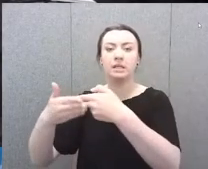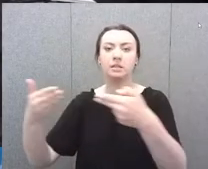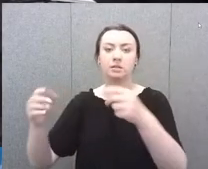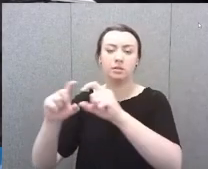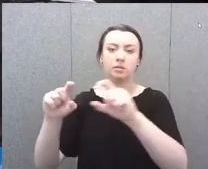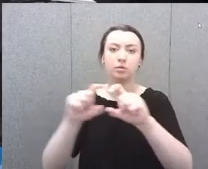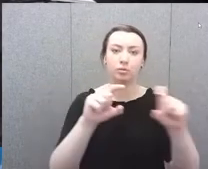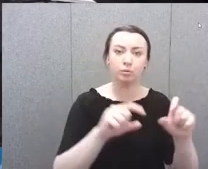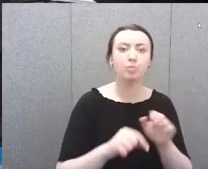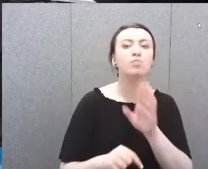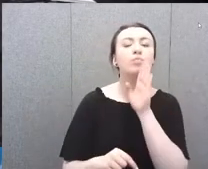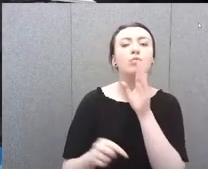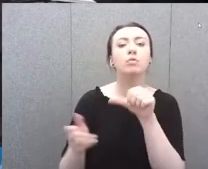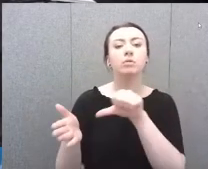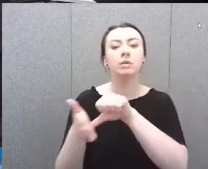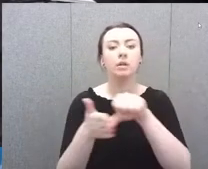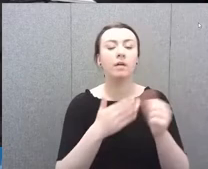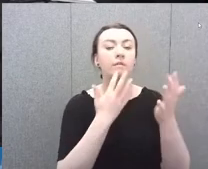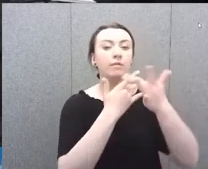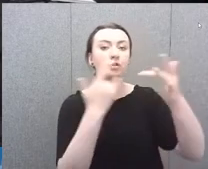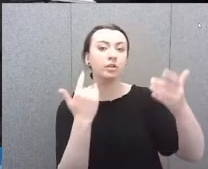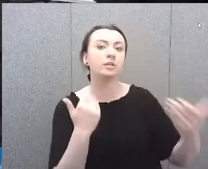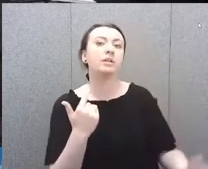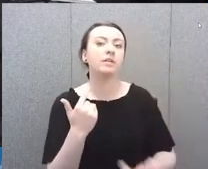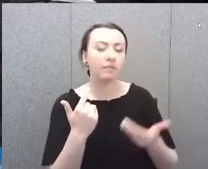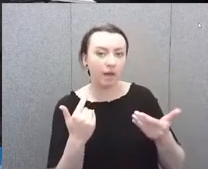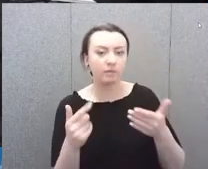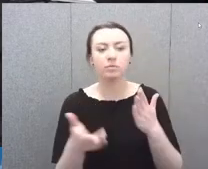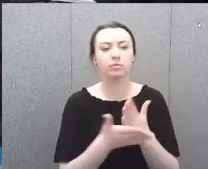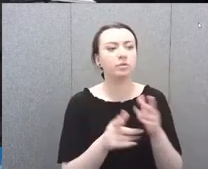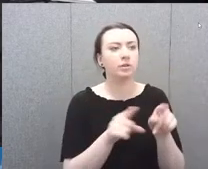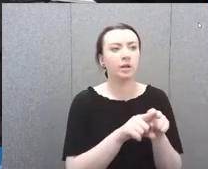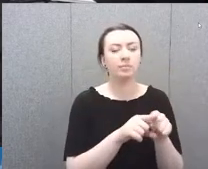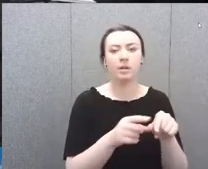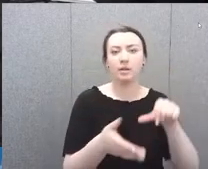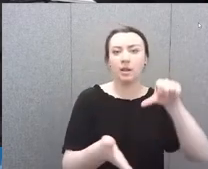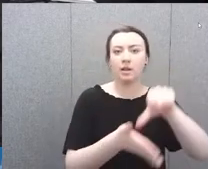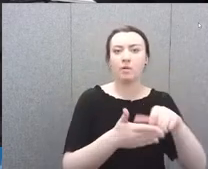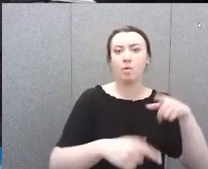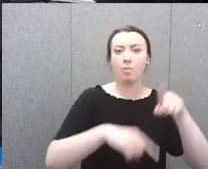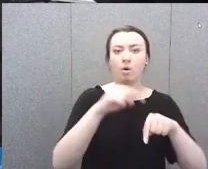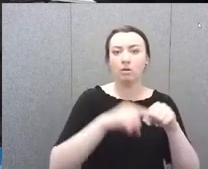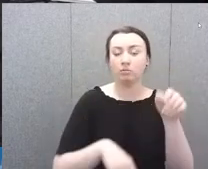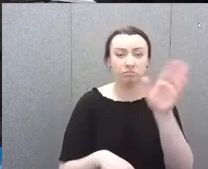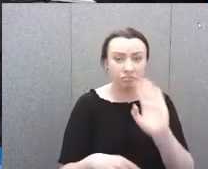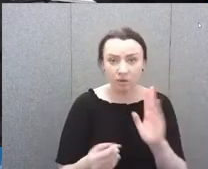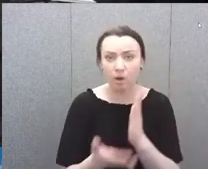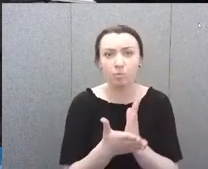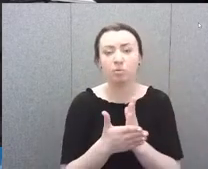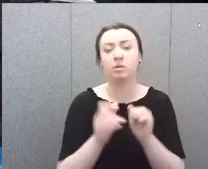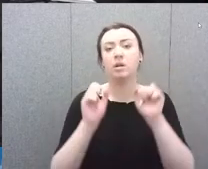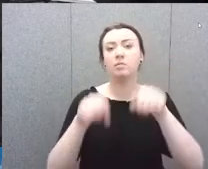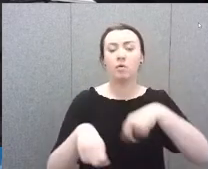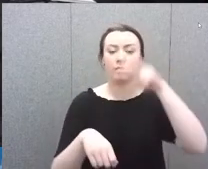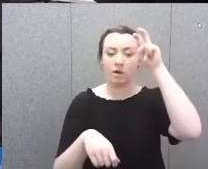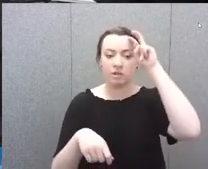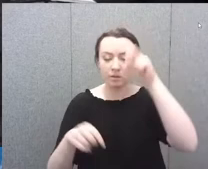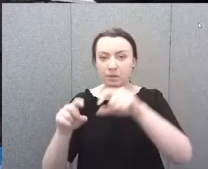вовлечение и также политическое участие в общественных институциях, где